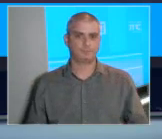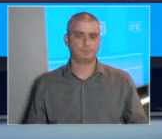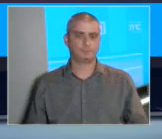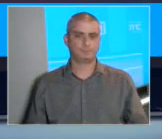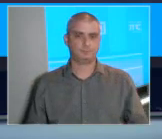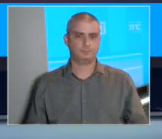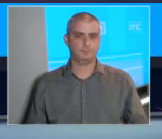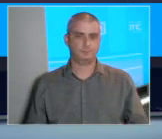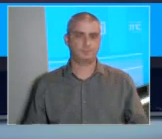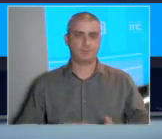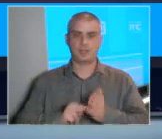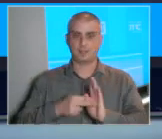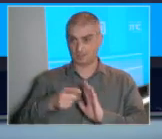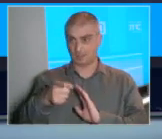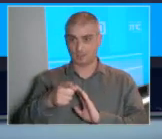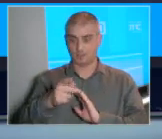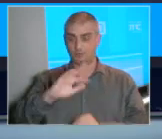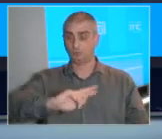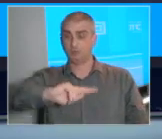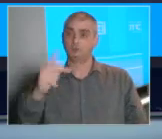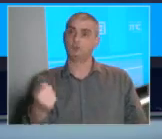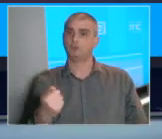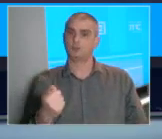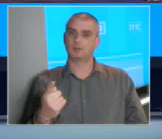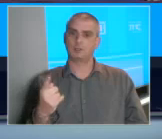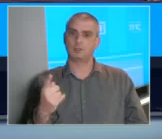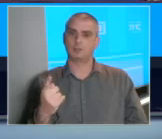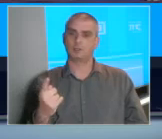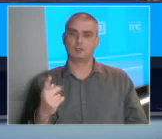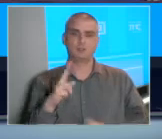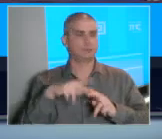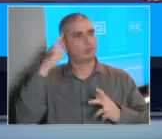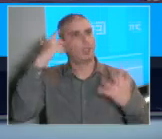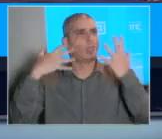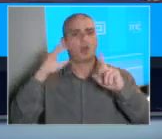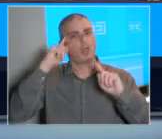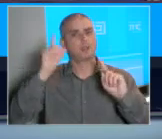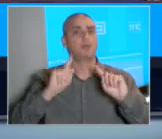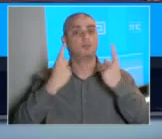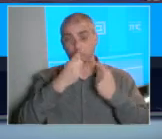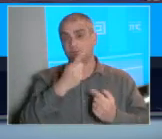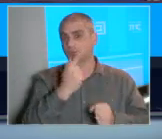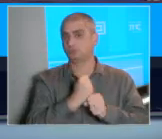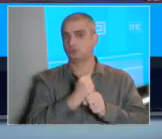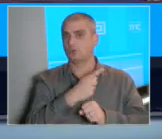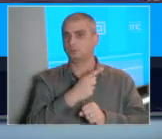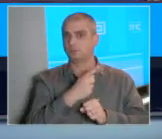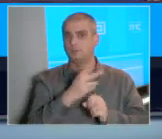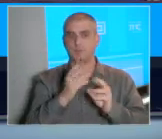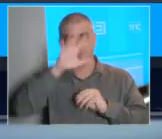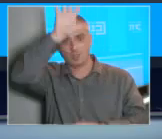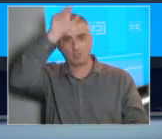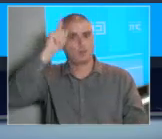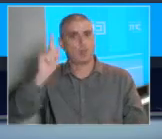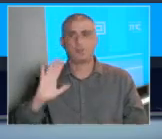הטקטיקה זה פשוט להשאיר את הצד שכנגד באי ידיעה. וזה מה שהוא עשה כאן עם איראנים.